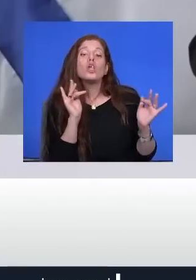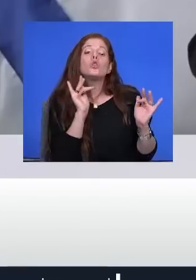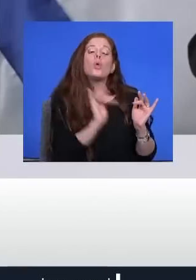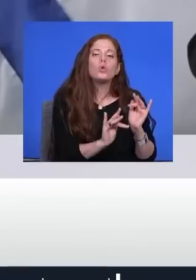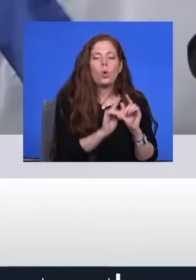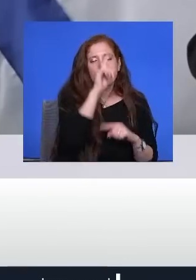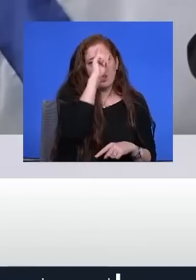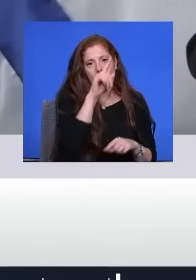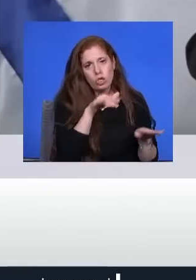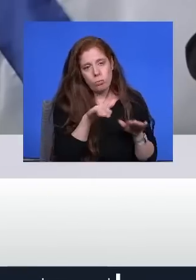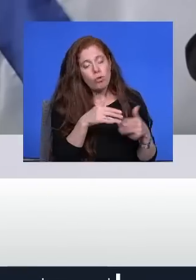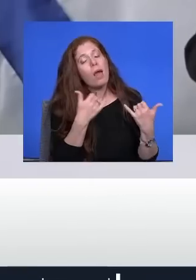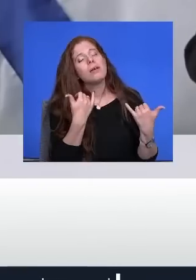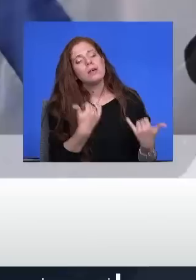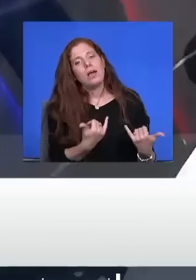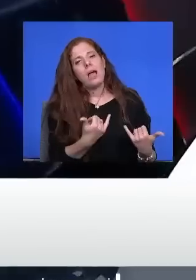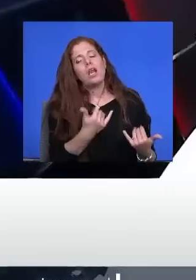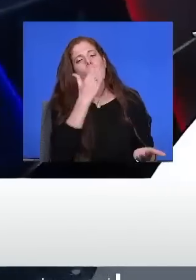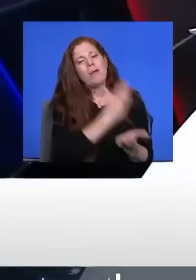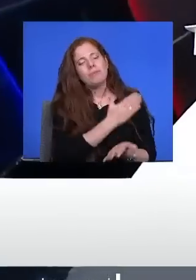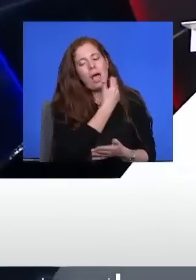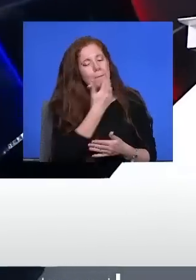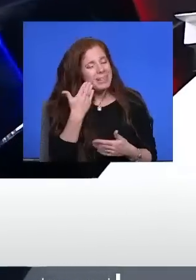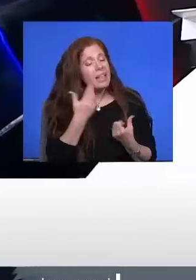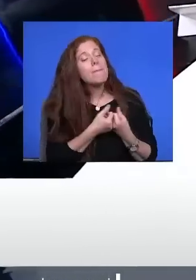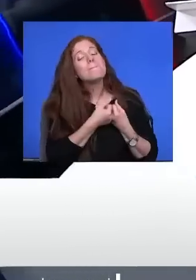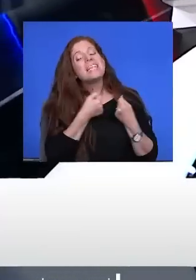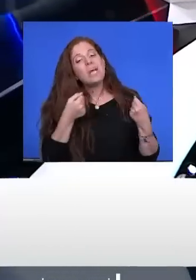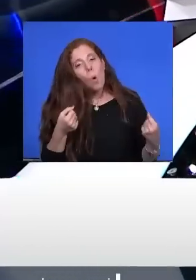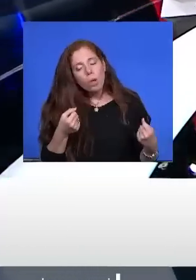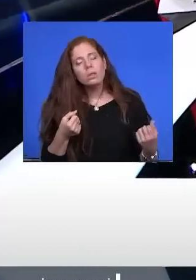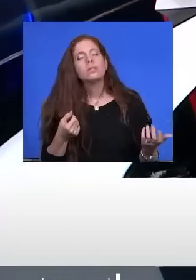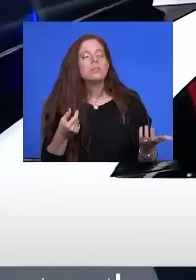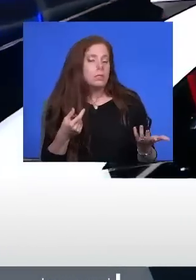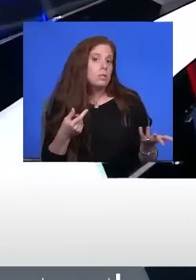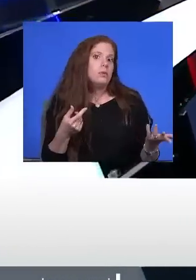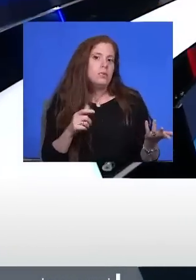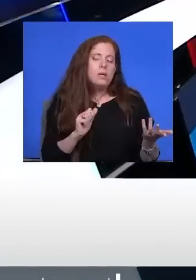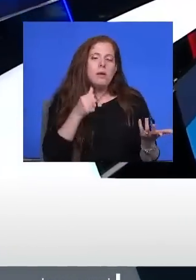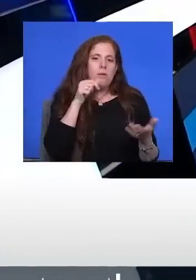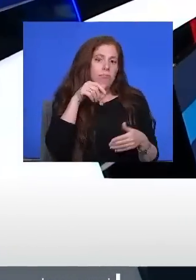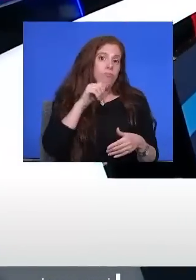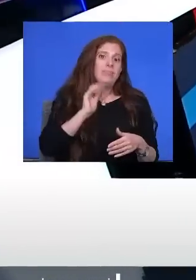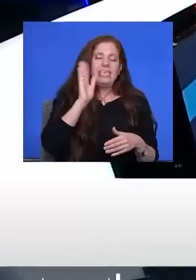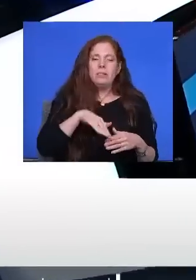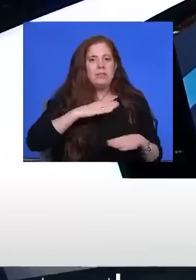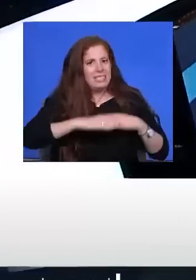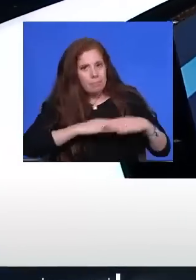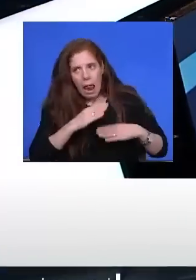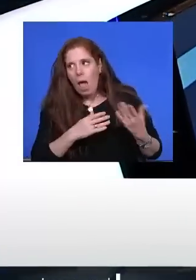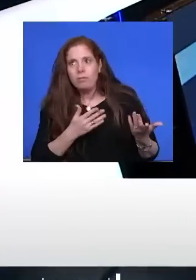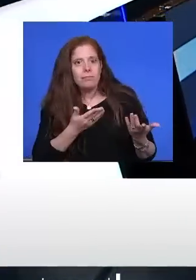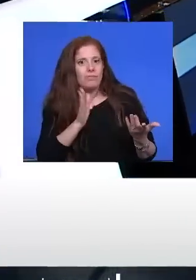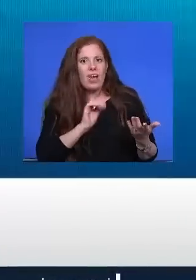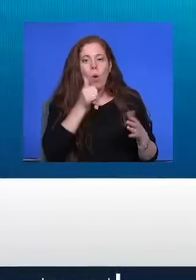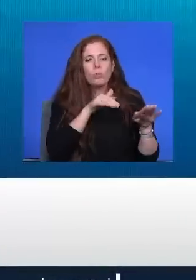הממשלה. בינתיים אנחנו באמצע רמדאן, מתיחות בכמה חזיתות, בכמה זירות, בראשן חיזבאללה, וראש הממשלה כבר